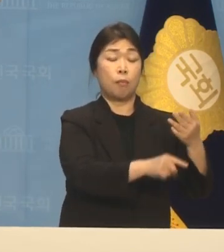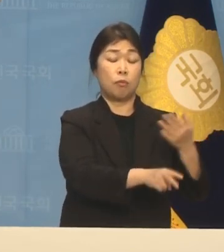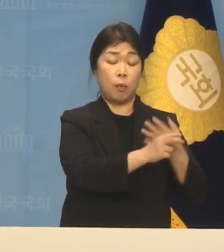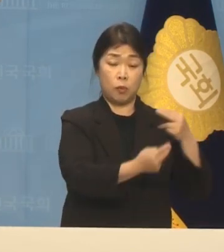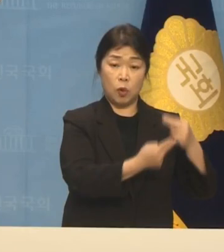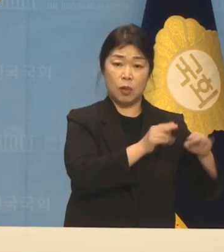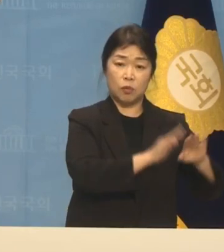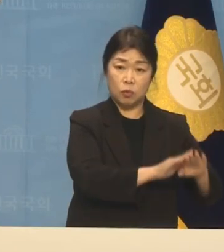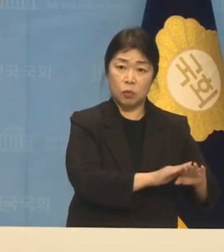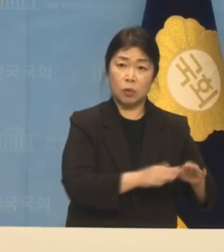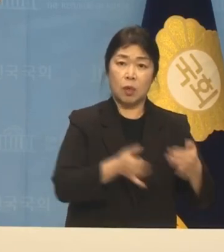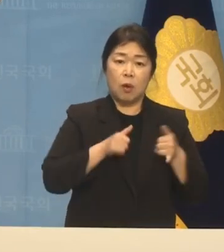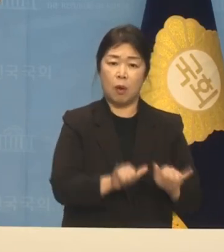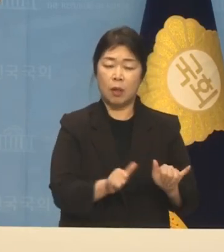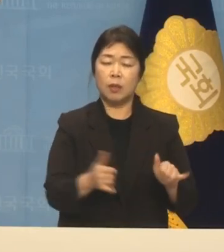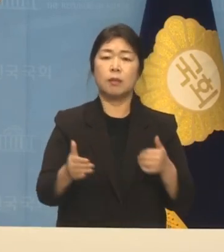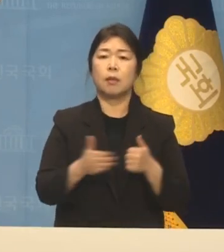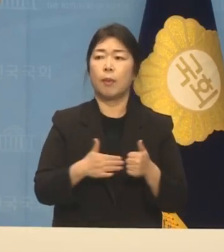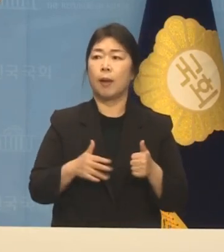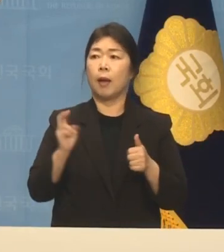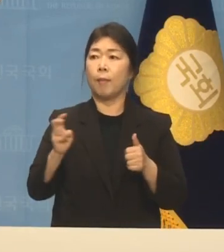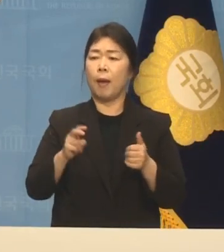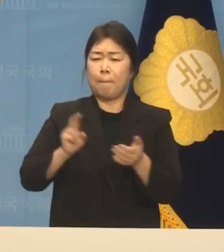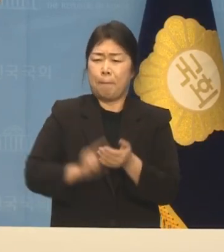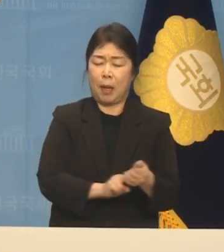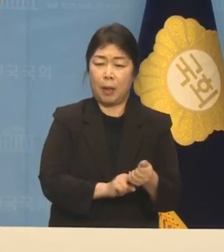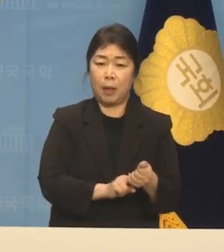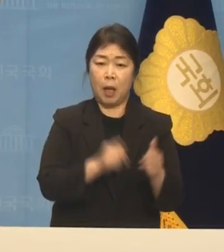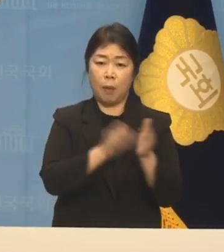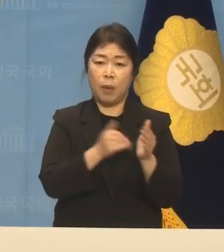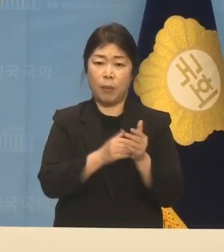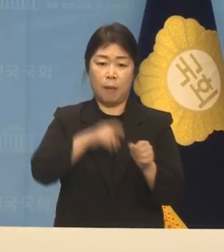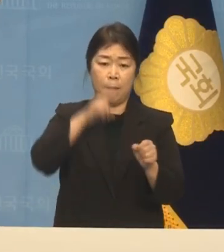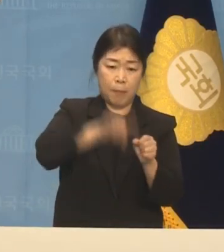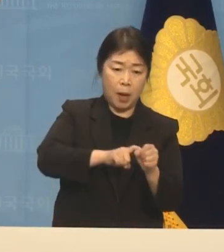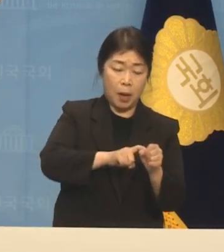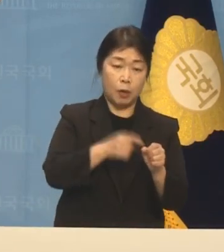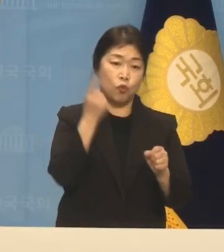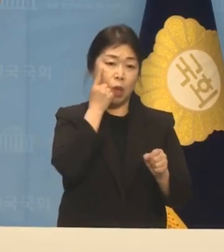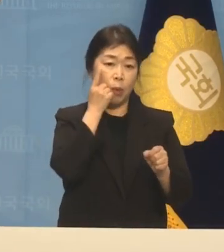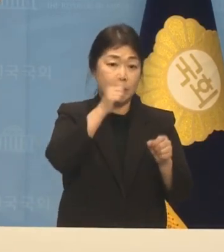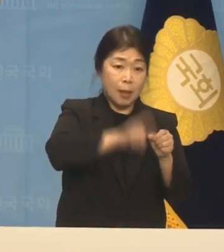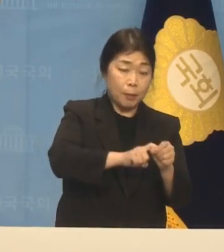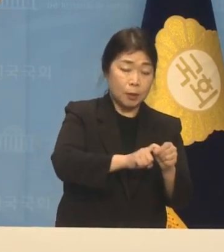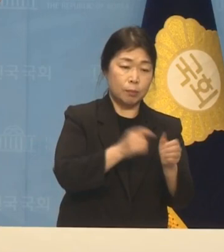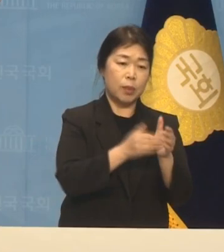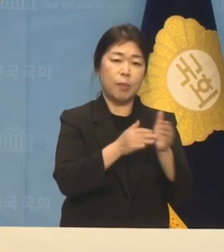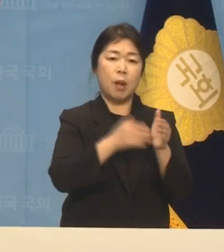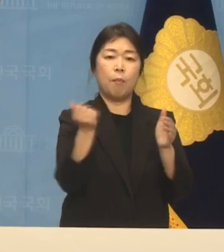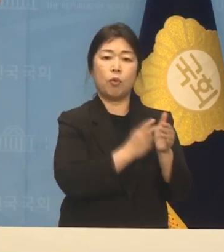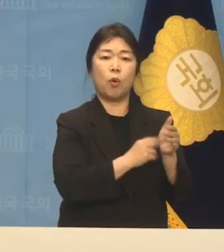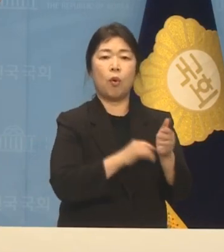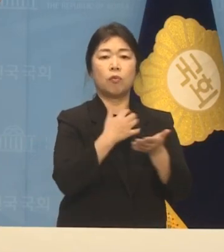있지 않았을까 하는 합리적 의심이 듭니다. 법원은 통상